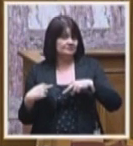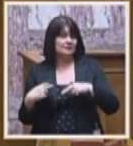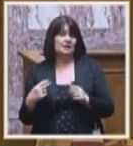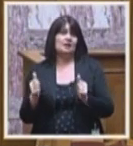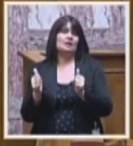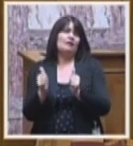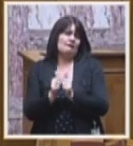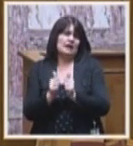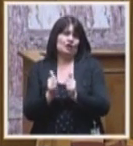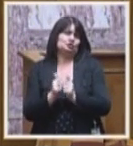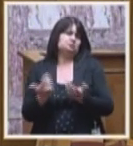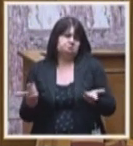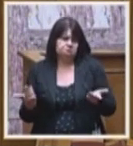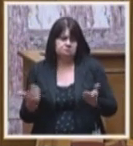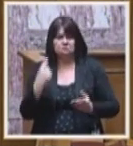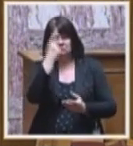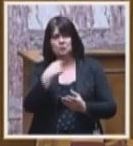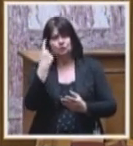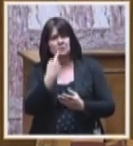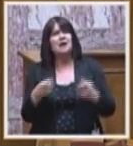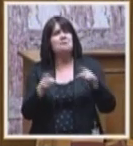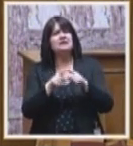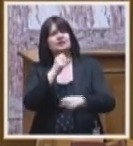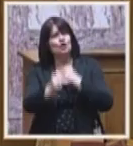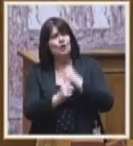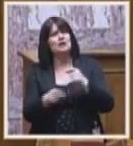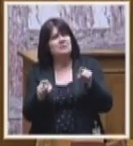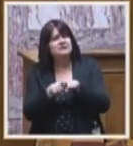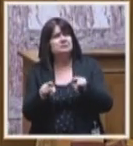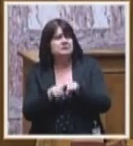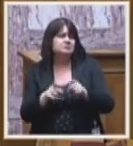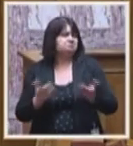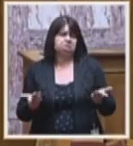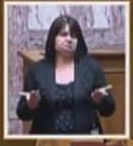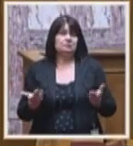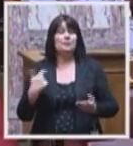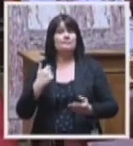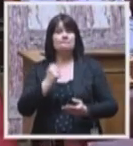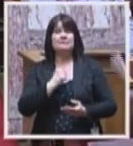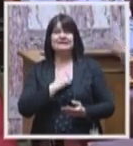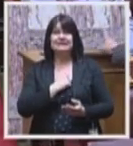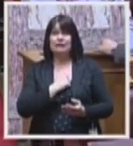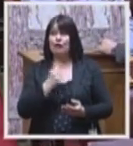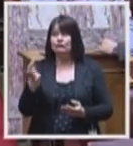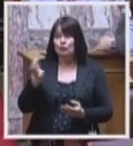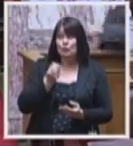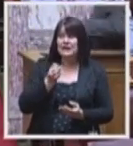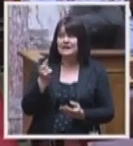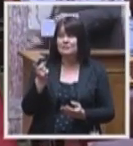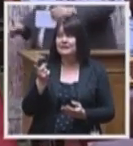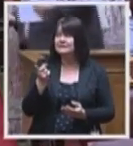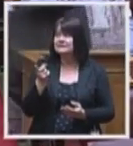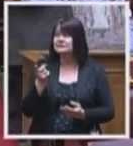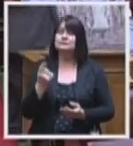είσαστε προσωπικός, έχουμε χρόνια μαζί. Εγώ θεωρώ ότι ήταν μια στιγμή